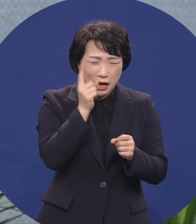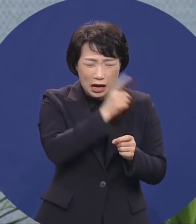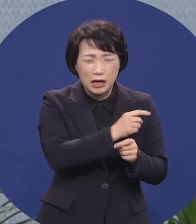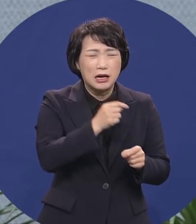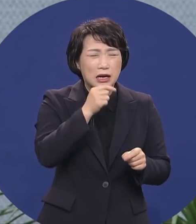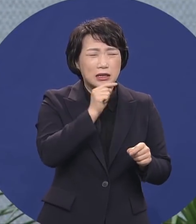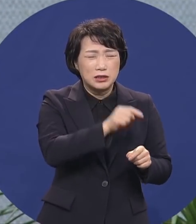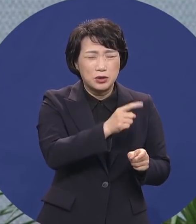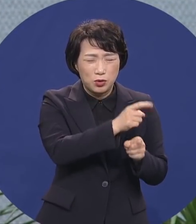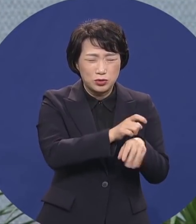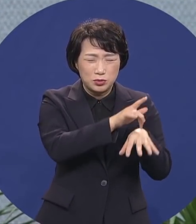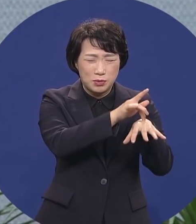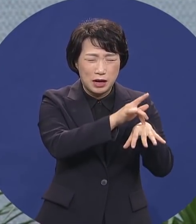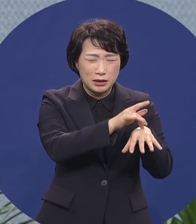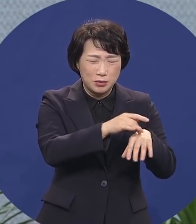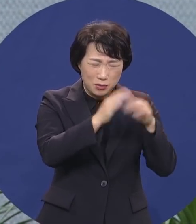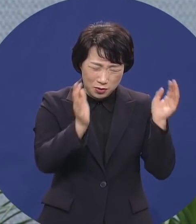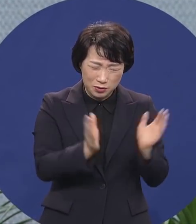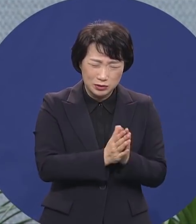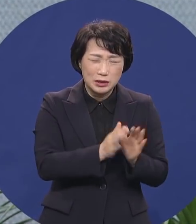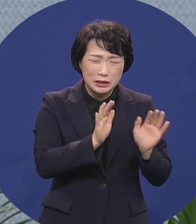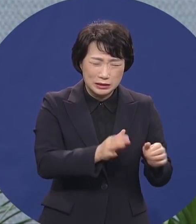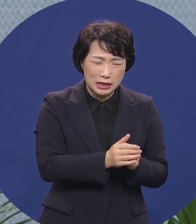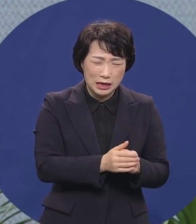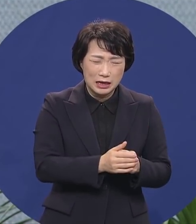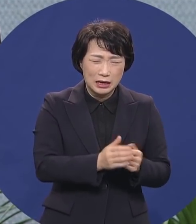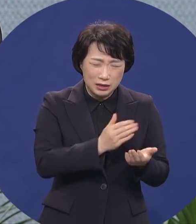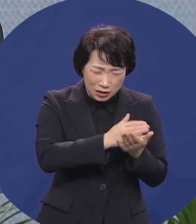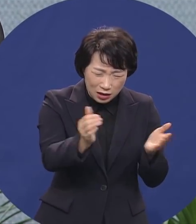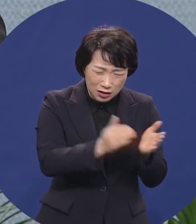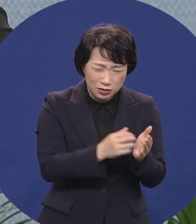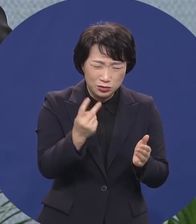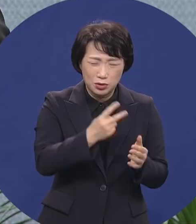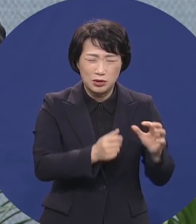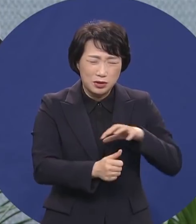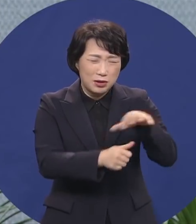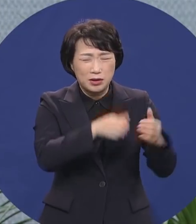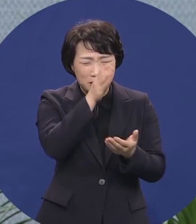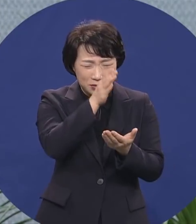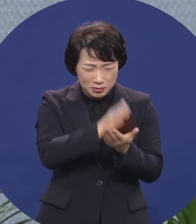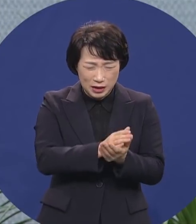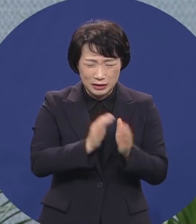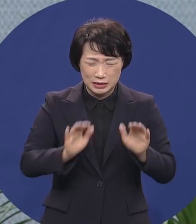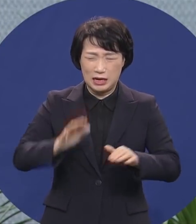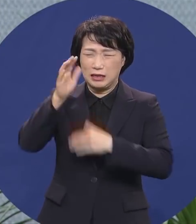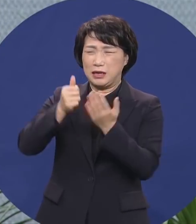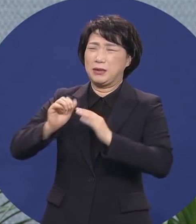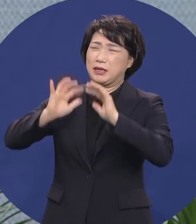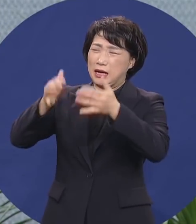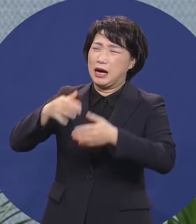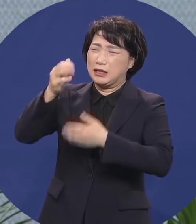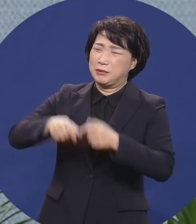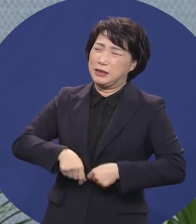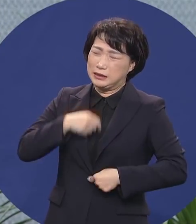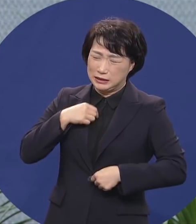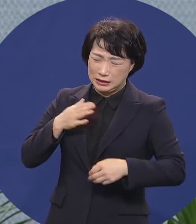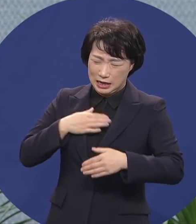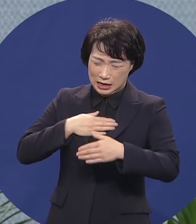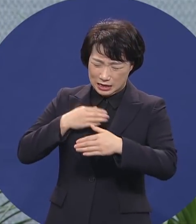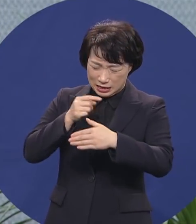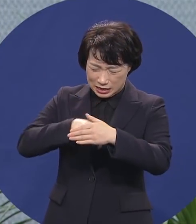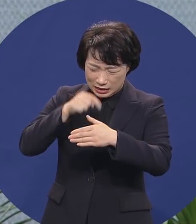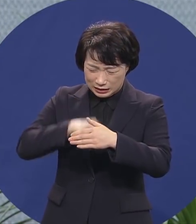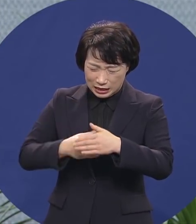악한 녀석이 다시는 저들을 지배하지 않게 하나님의 나라와 그 의가 내 안에